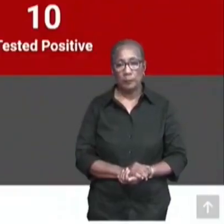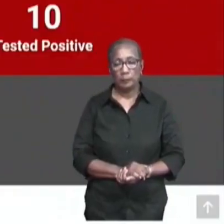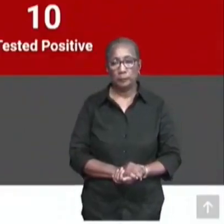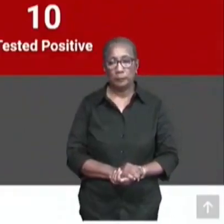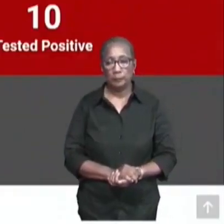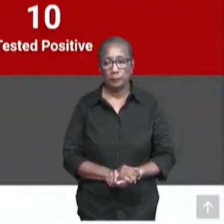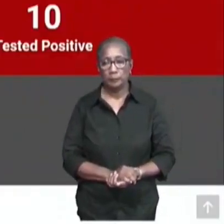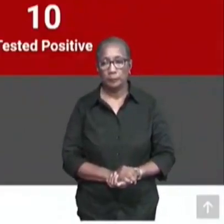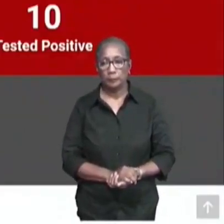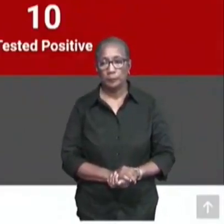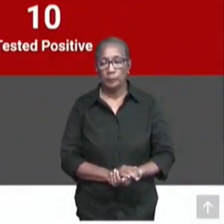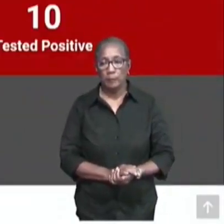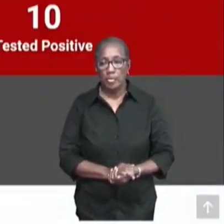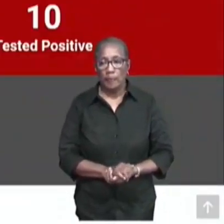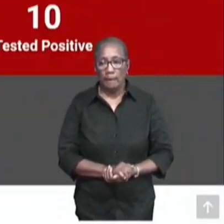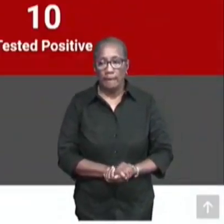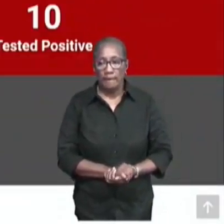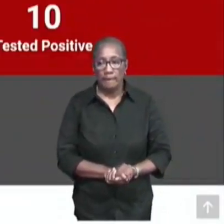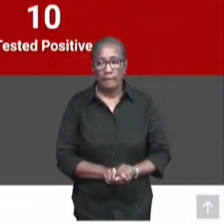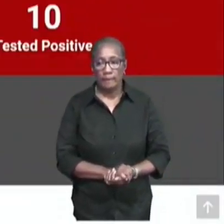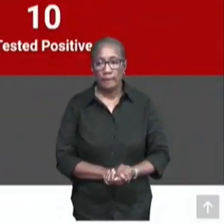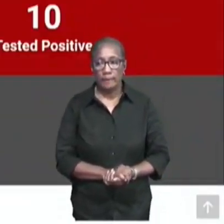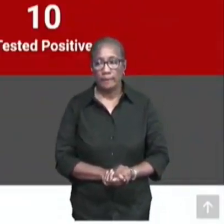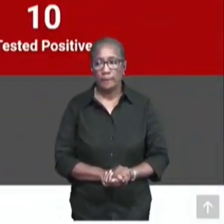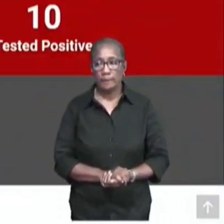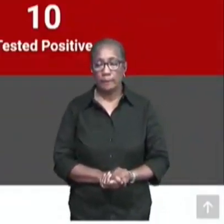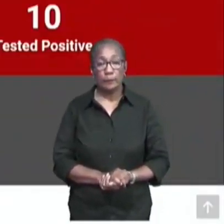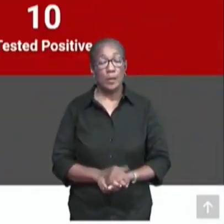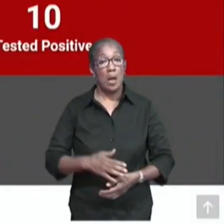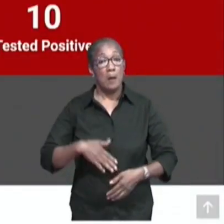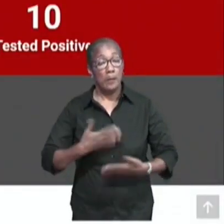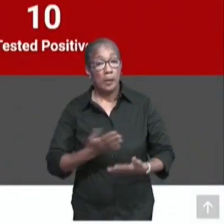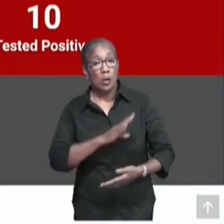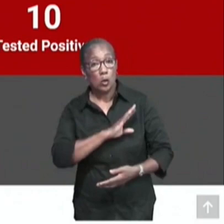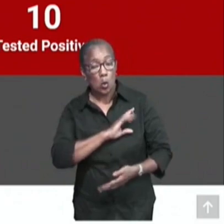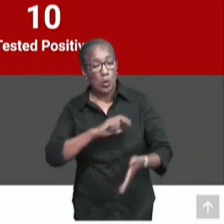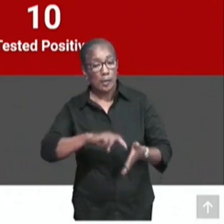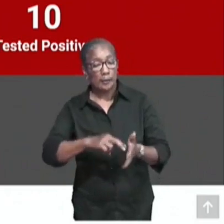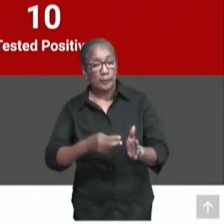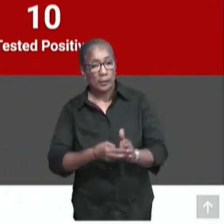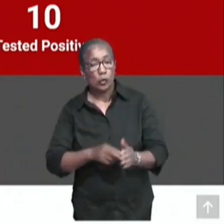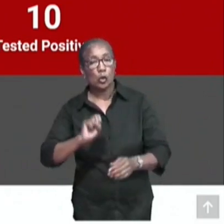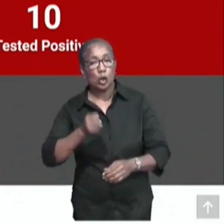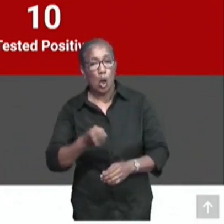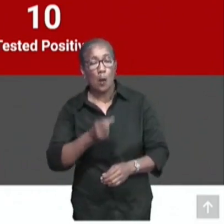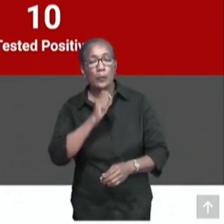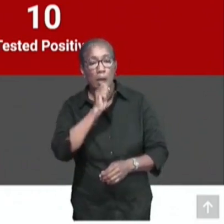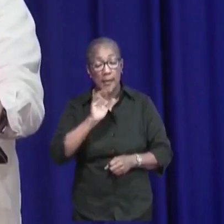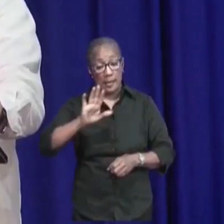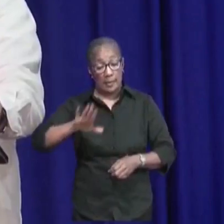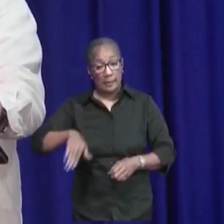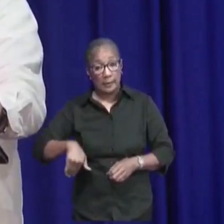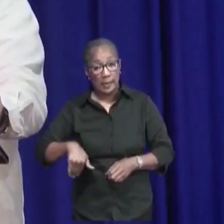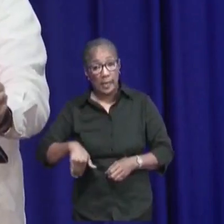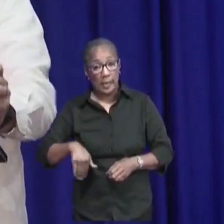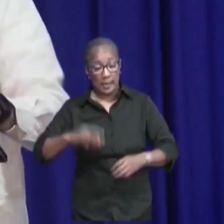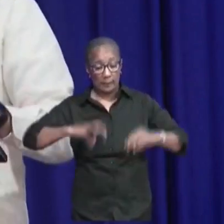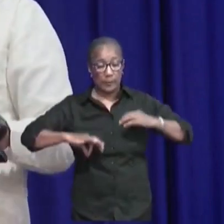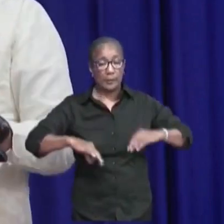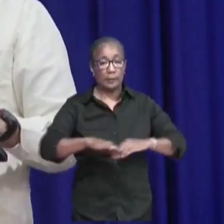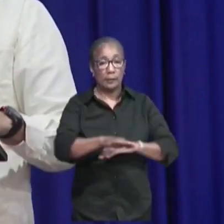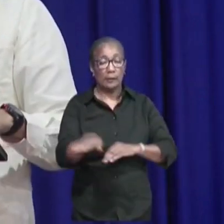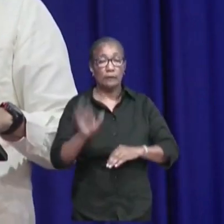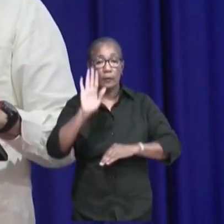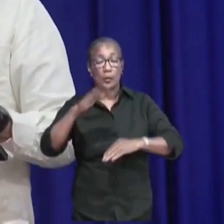Luciano Truideman, gisteren op de persconferentie van de overheid. Dit is besloten in samenspraak met het COVID-19 management